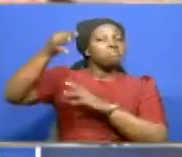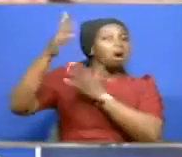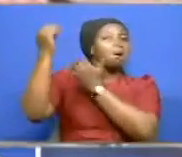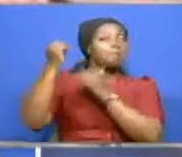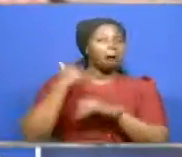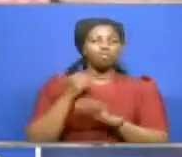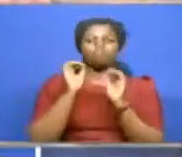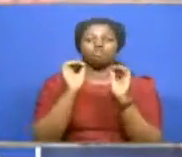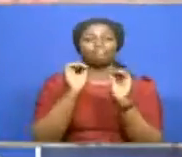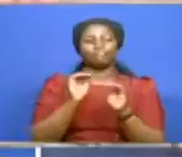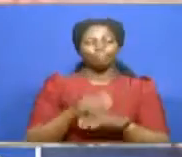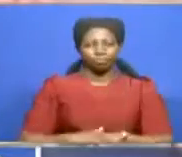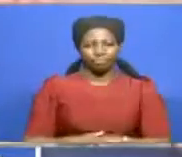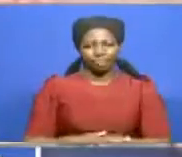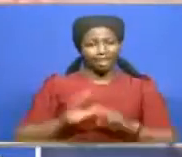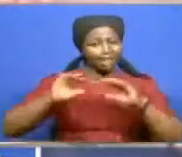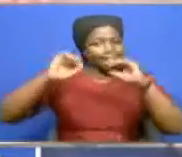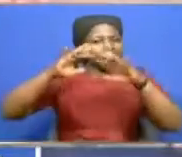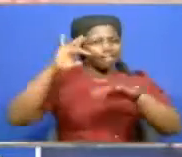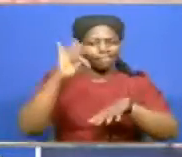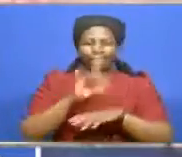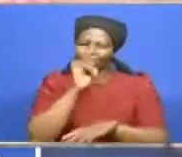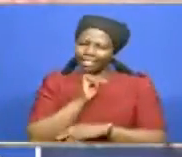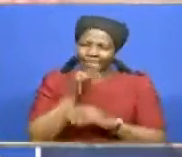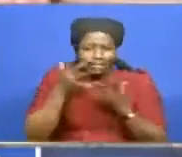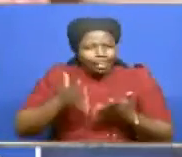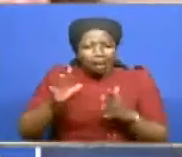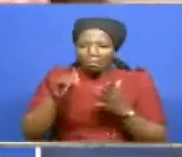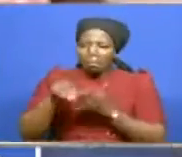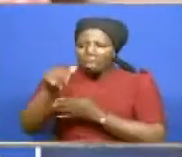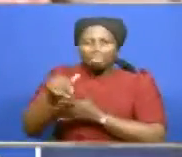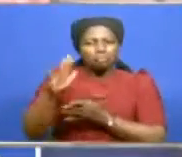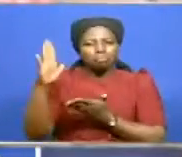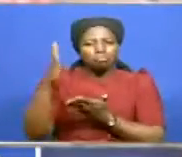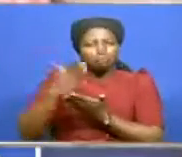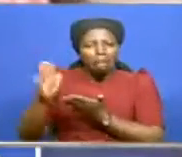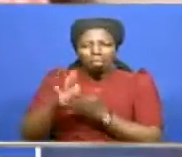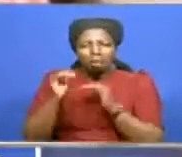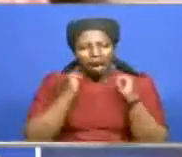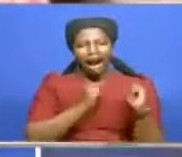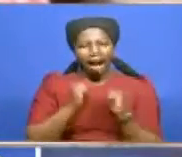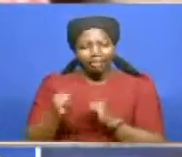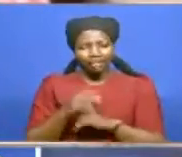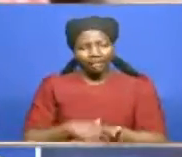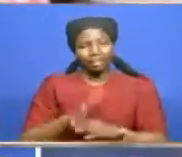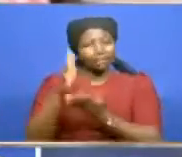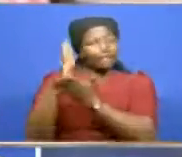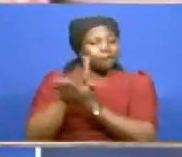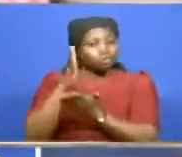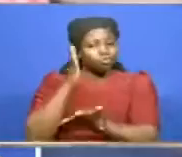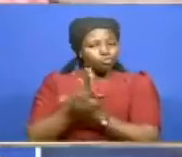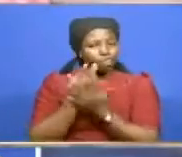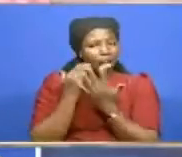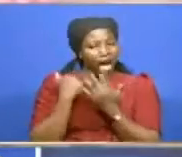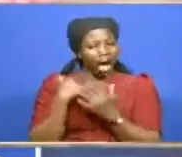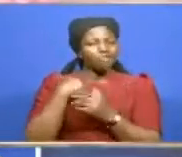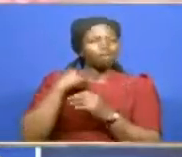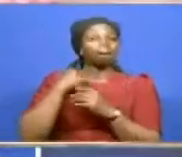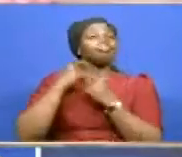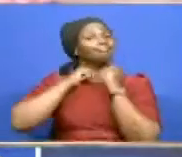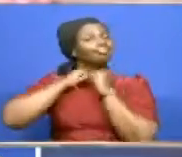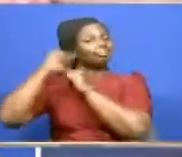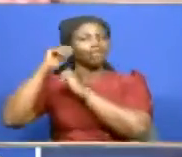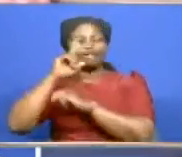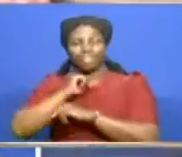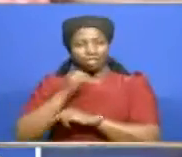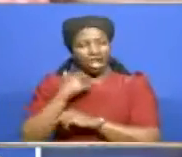teachers are affected that they cannot even pay rent. Some have resorted, we had a case of suicide within Changamwe of a